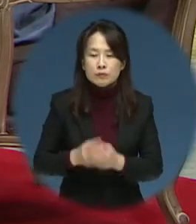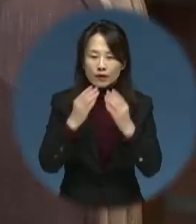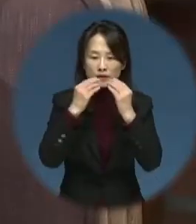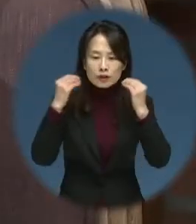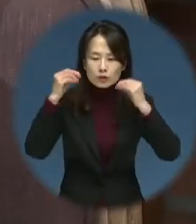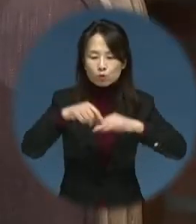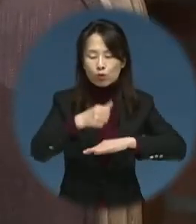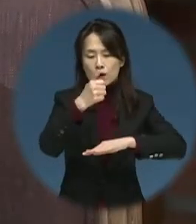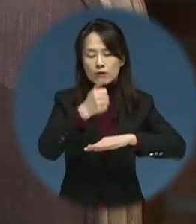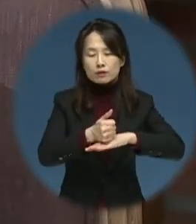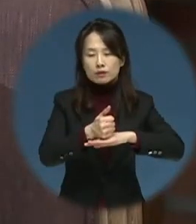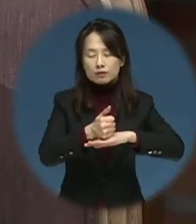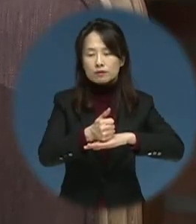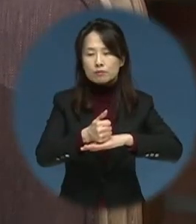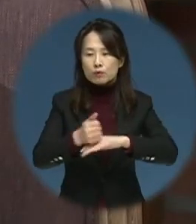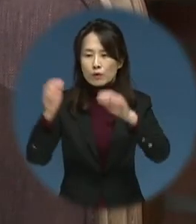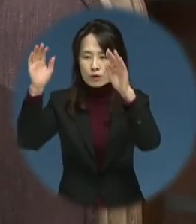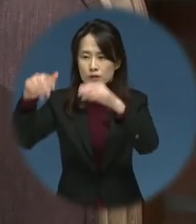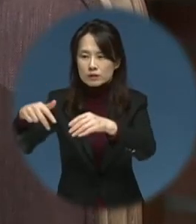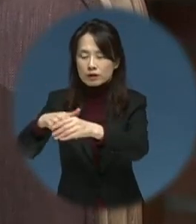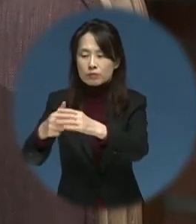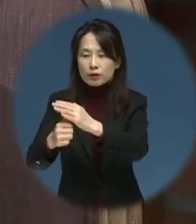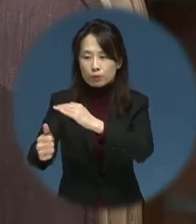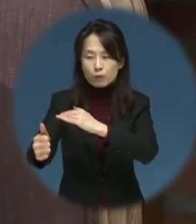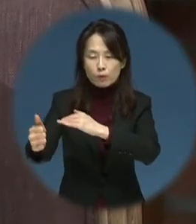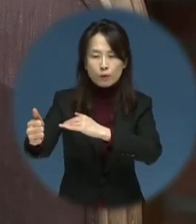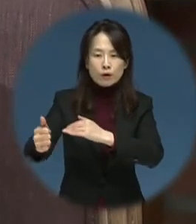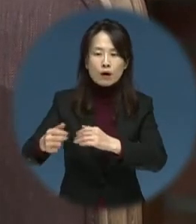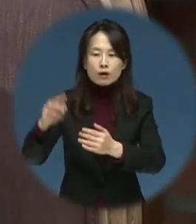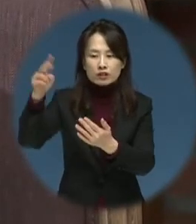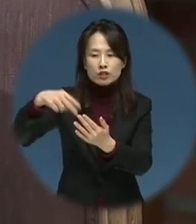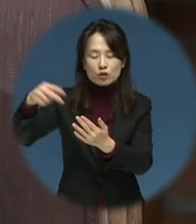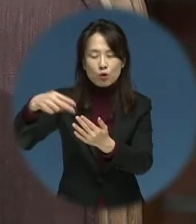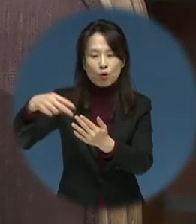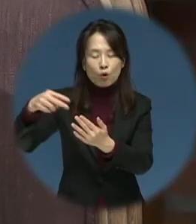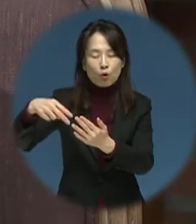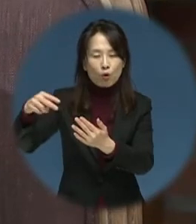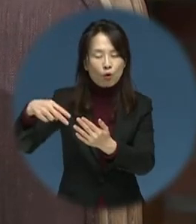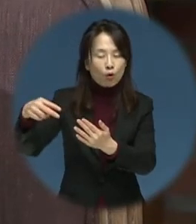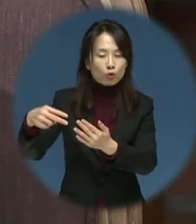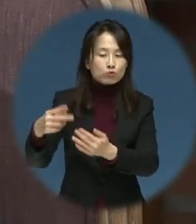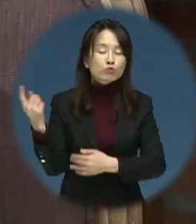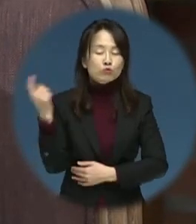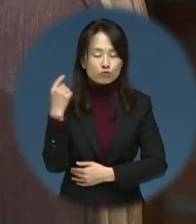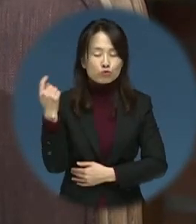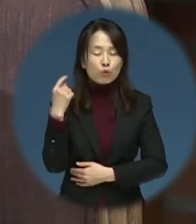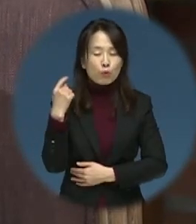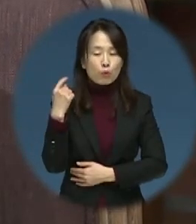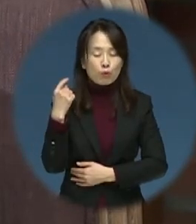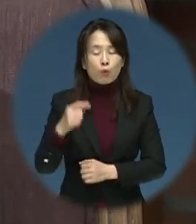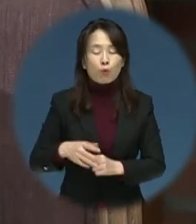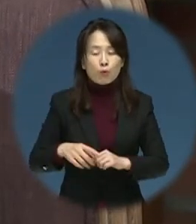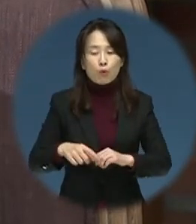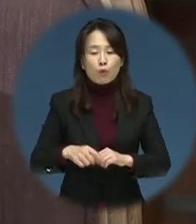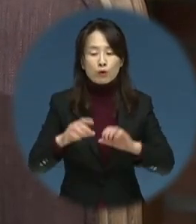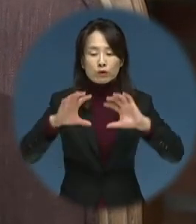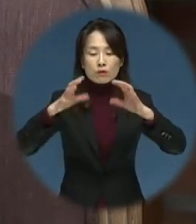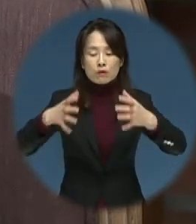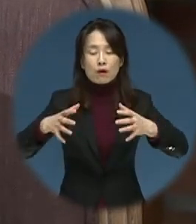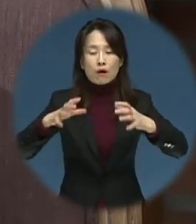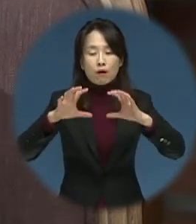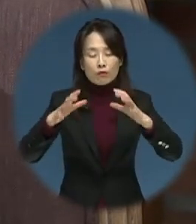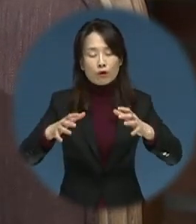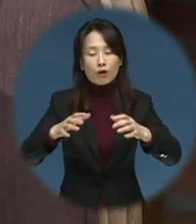감고 이슬람 대표가 읽어주는 코란 낭송으로 자기의 만수무강과 국가의 안녕을 추구하는 의례가